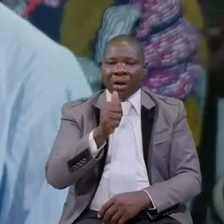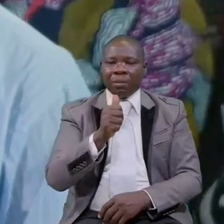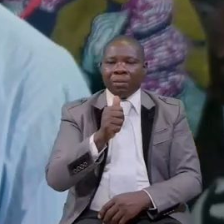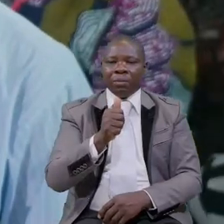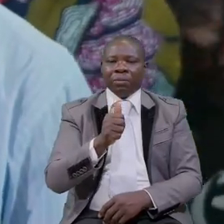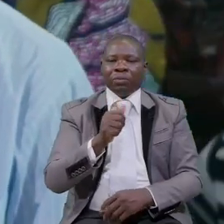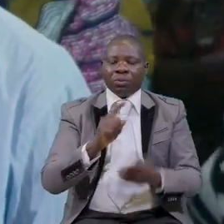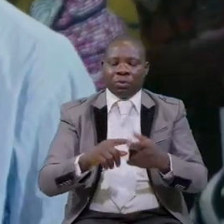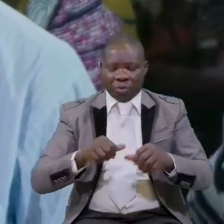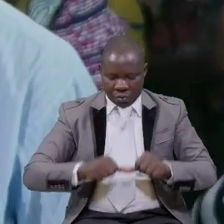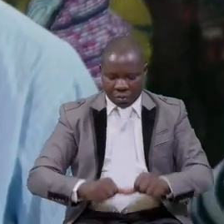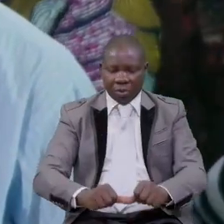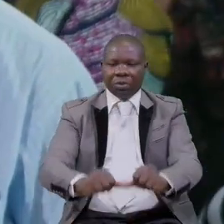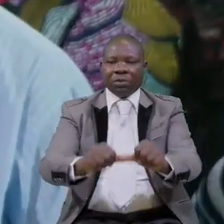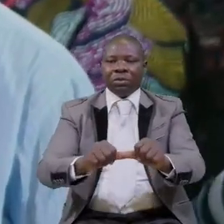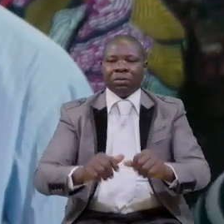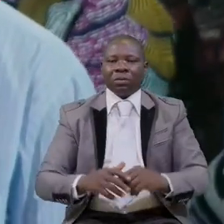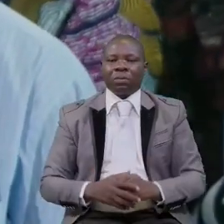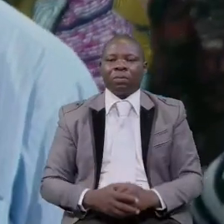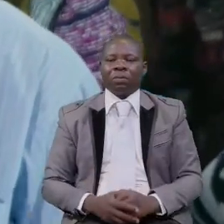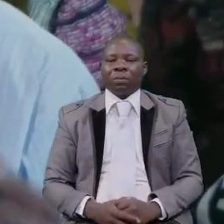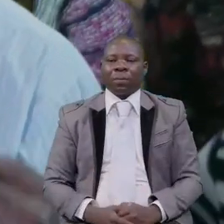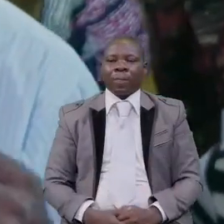je vais plus loin.